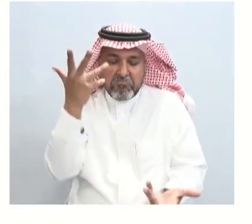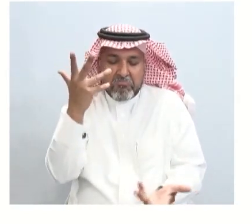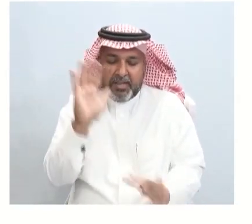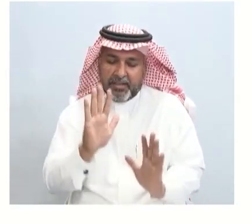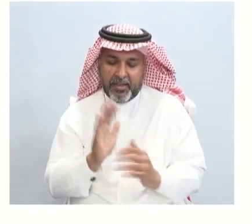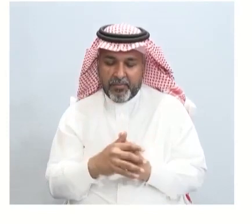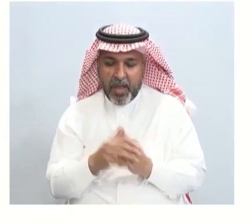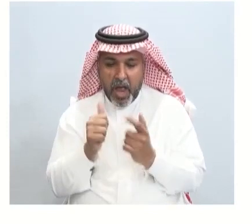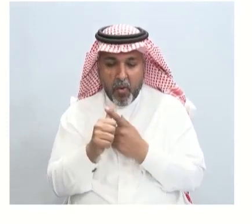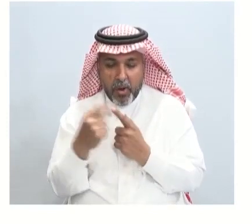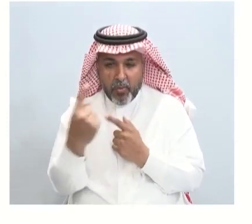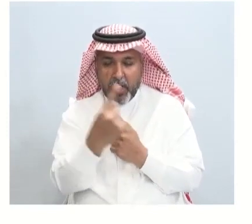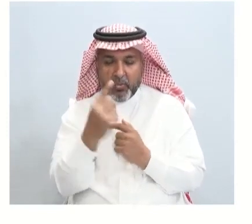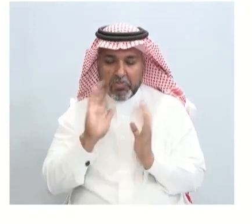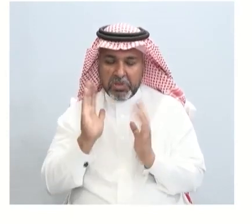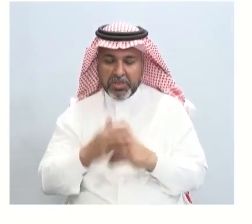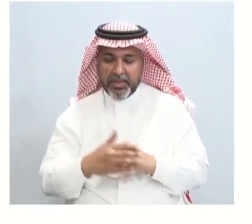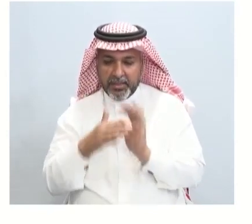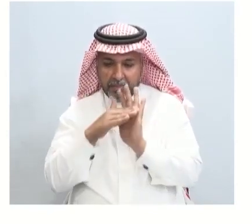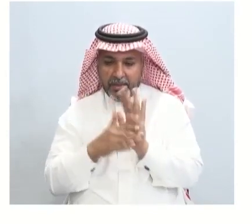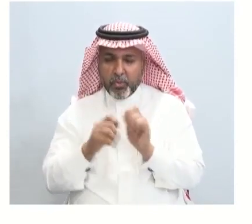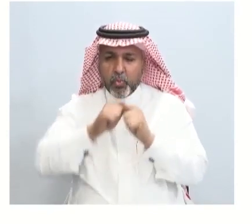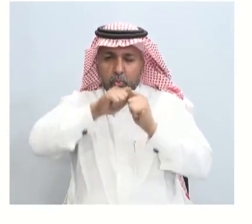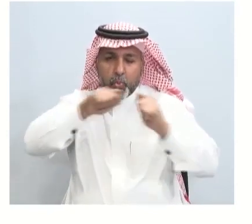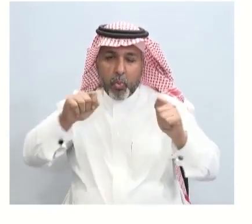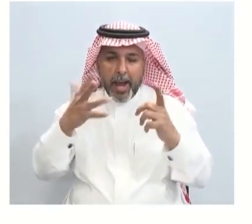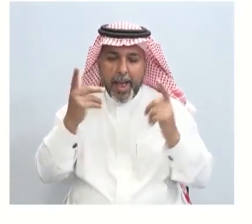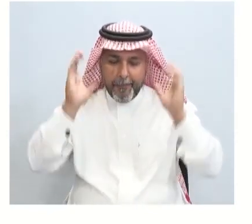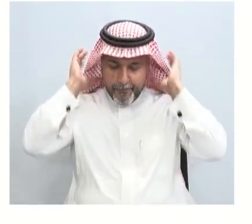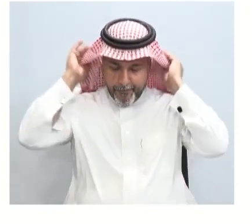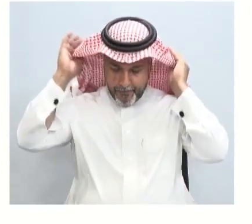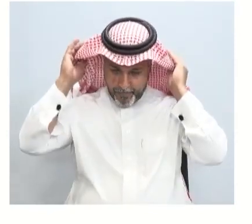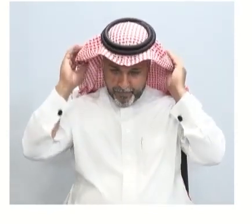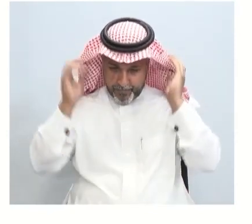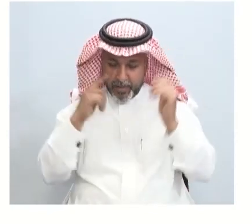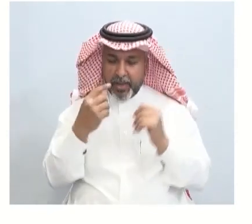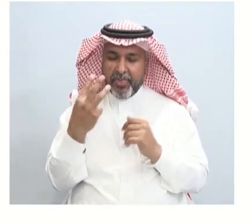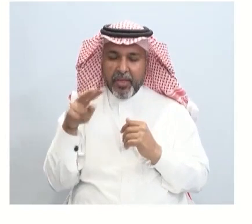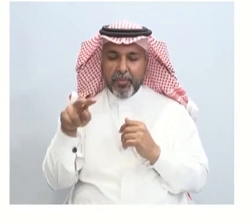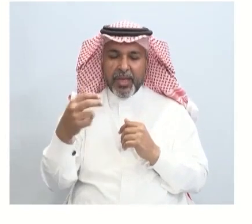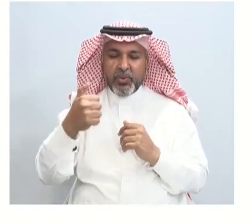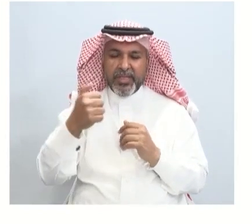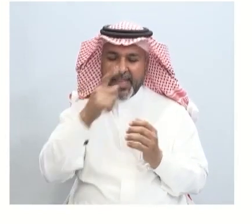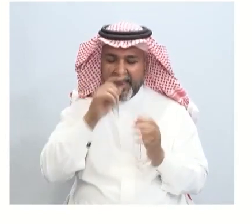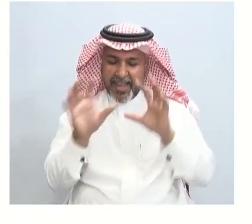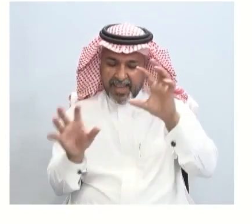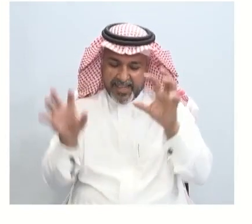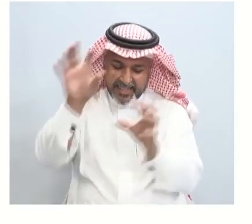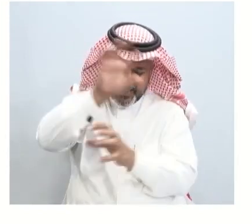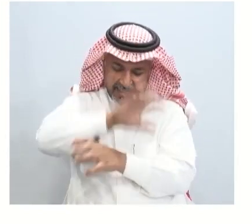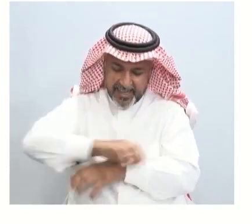طول الدوره موجود في كل الدوال المثلثيه ففي الساين والكوساين حتكون طول الدوره 360